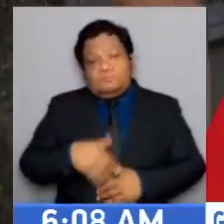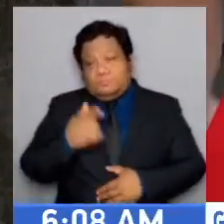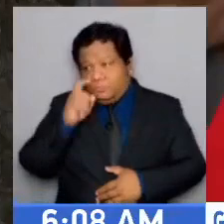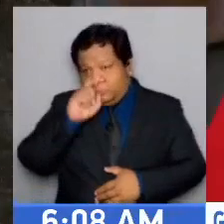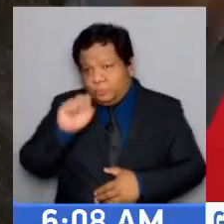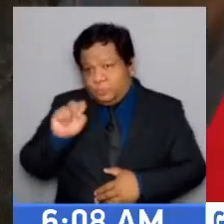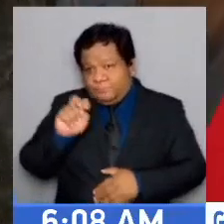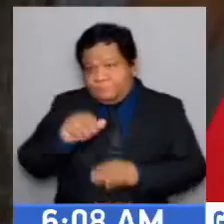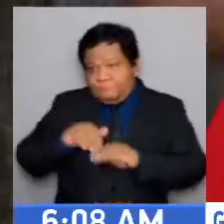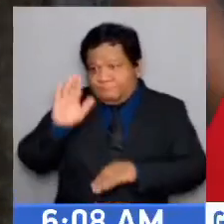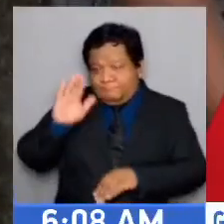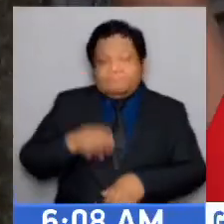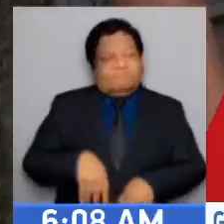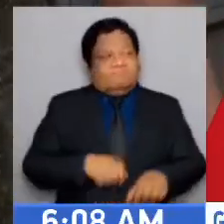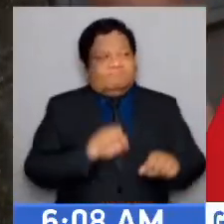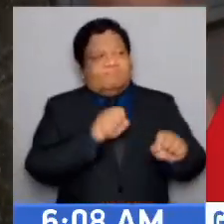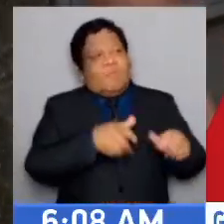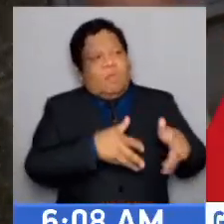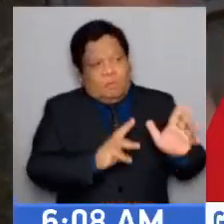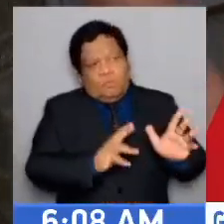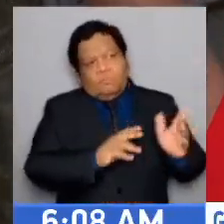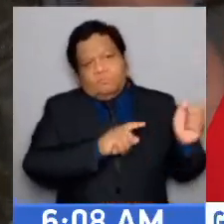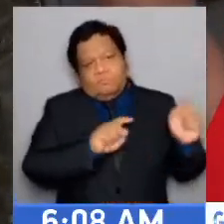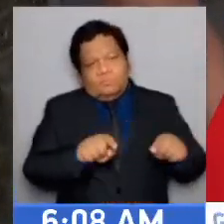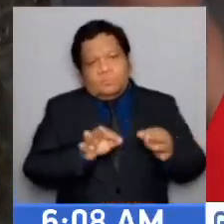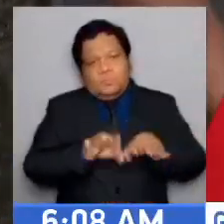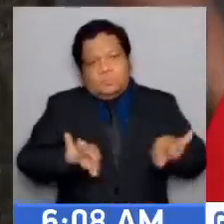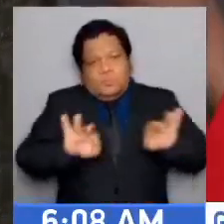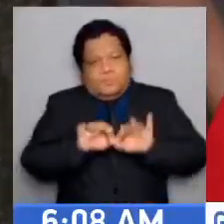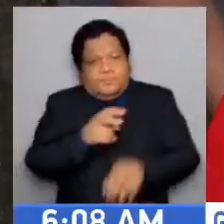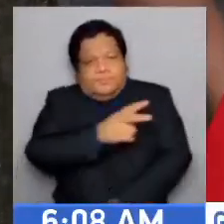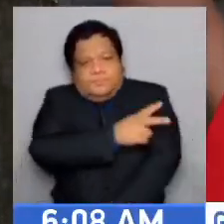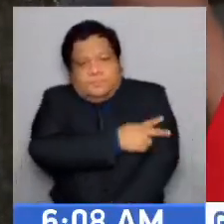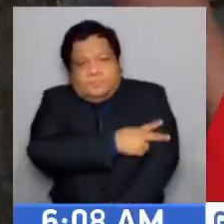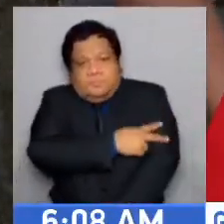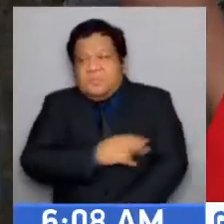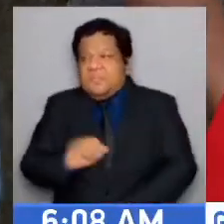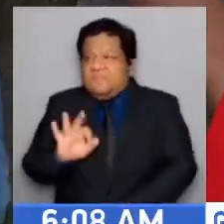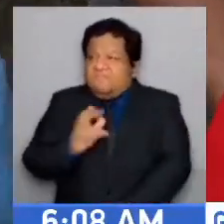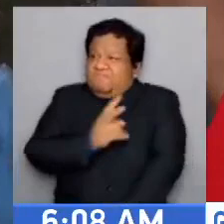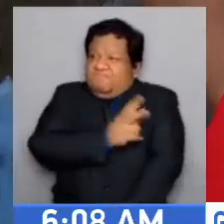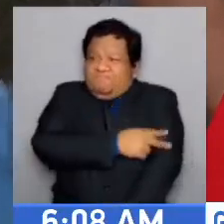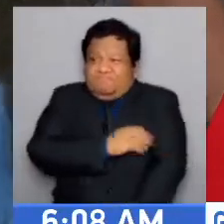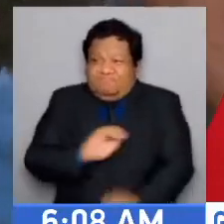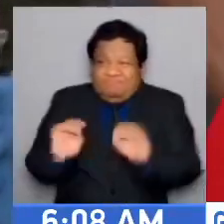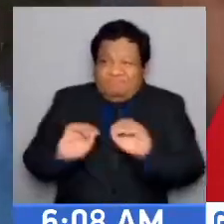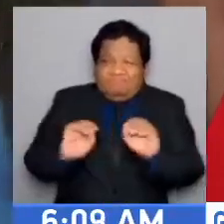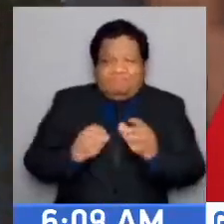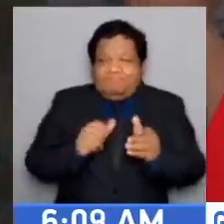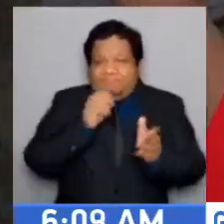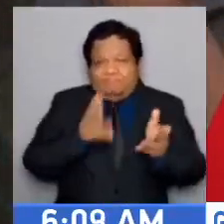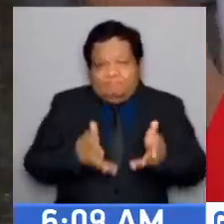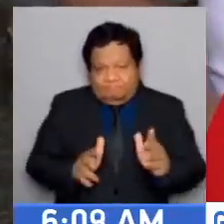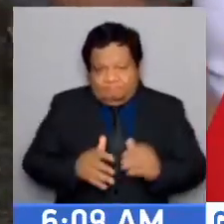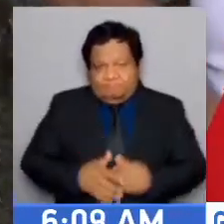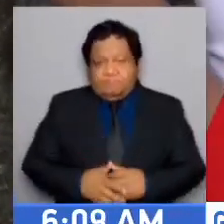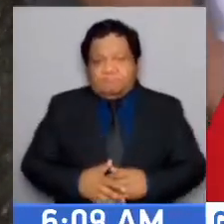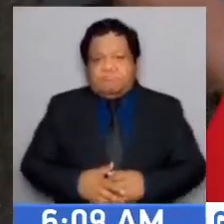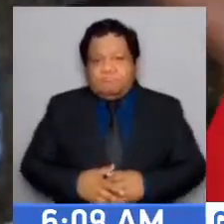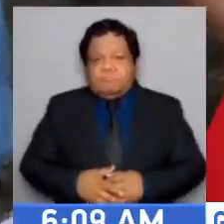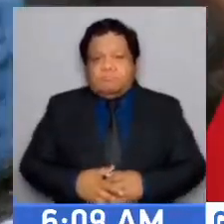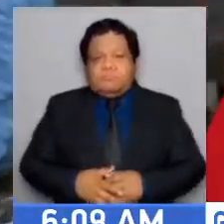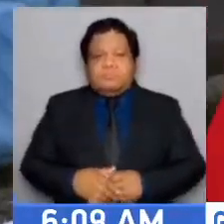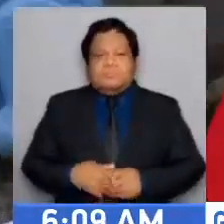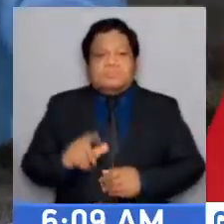po yun. Basta meron silang vaccinated. Pero pag hindi vaccinated, hindi po. Yeah. So, mamamia po, meron tayo dito ho, kasi ito